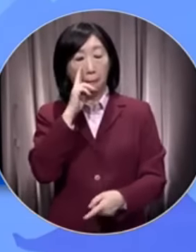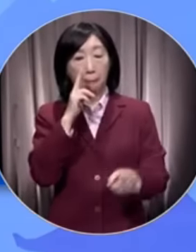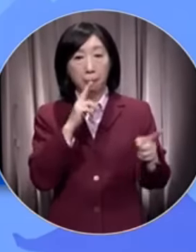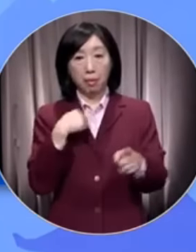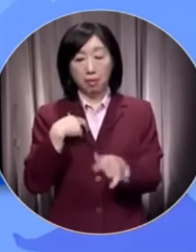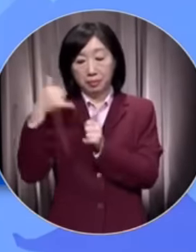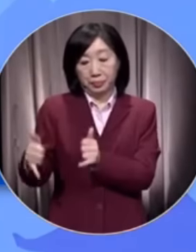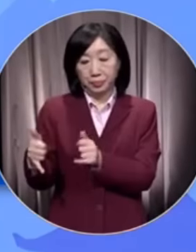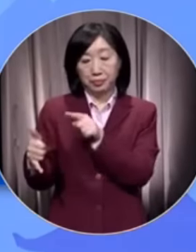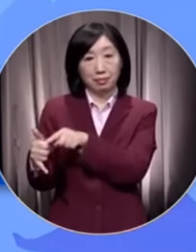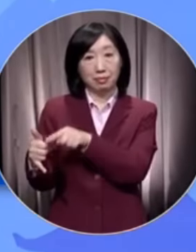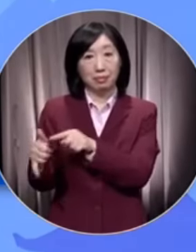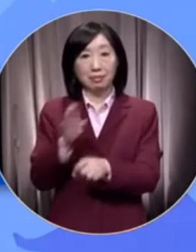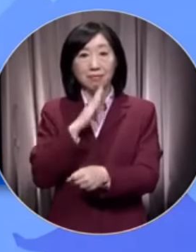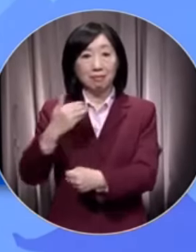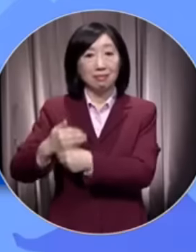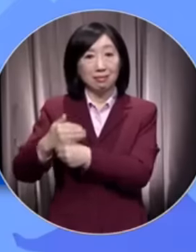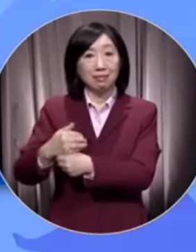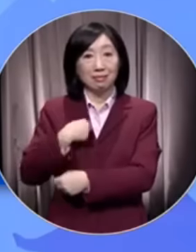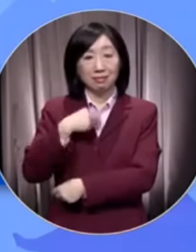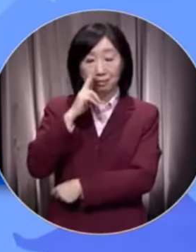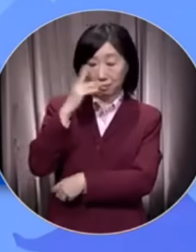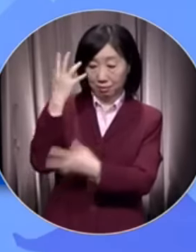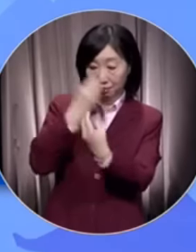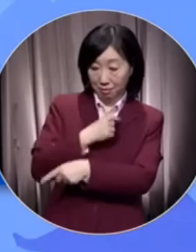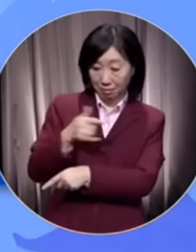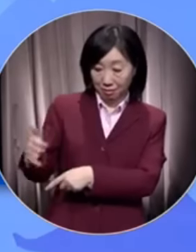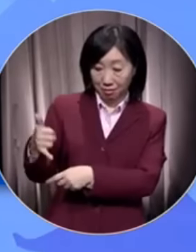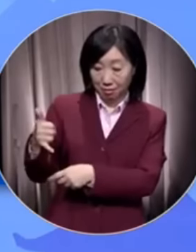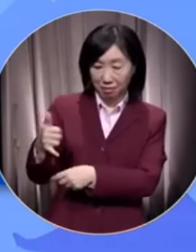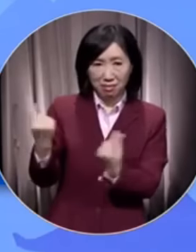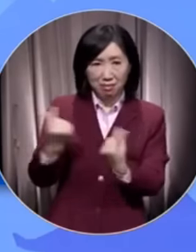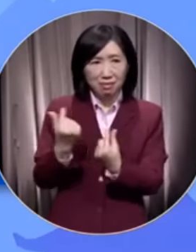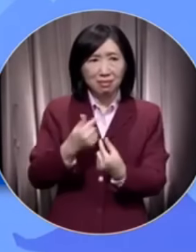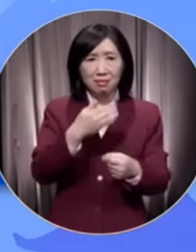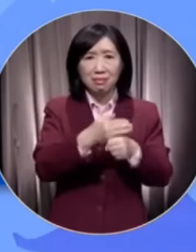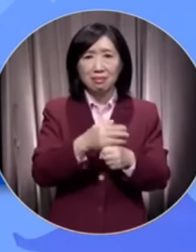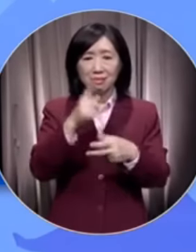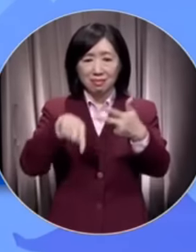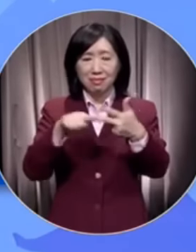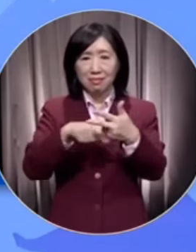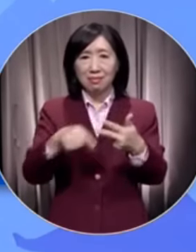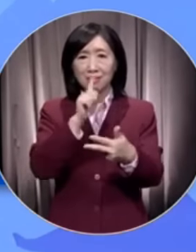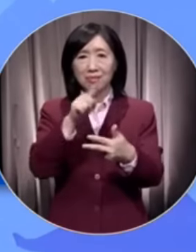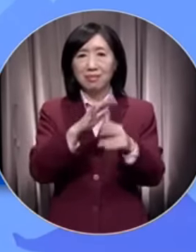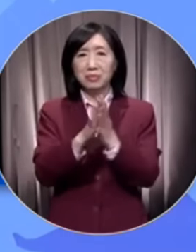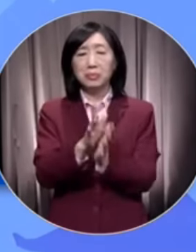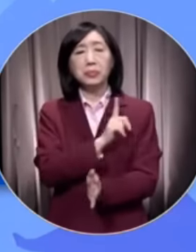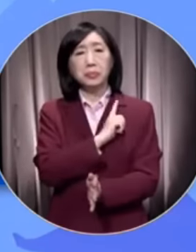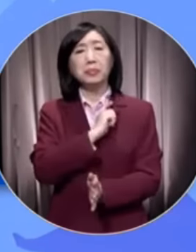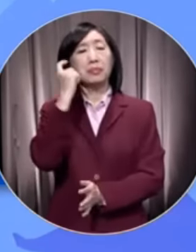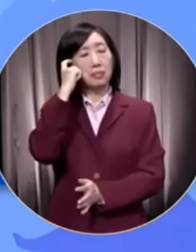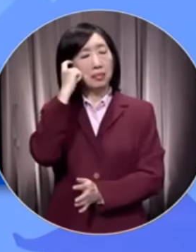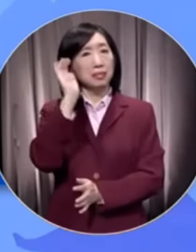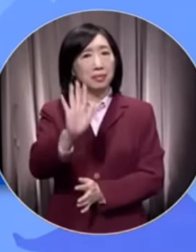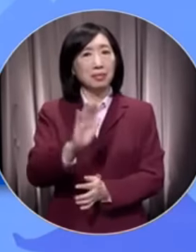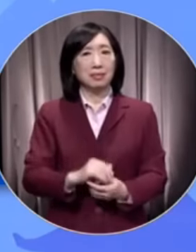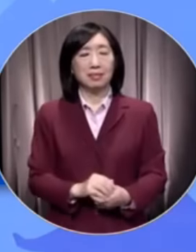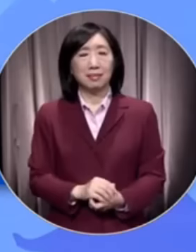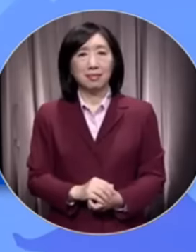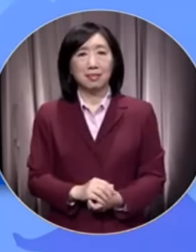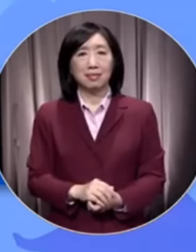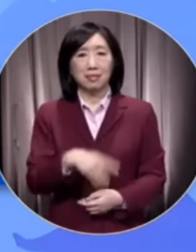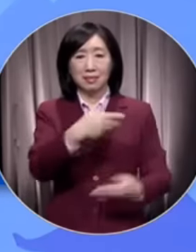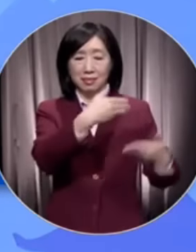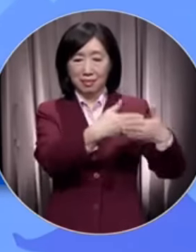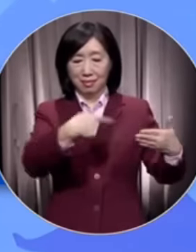在我旁边的是马总统。马总统就像朱主席一样，是一个自己很有想法的人，他的